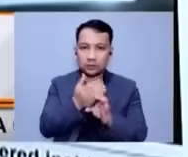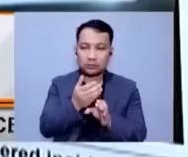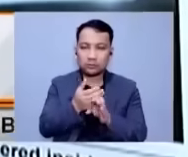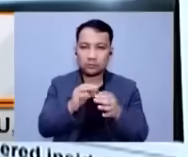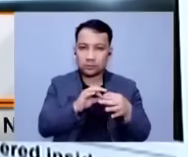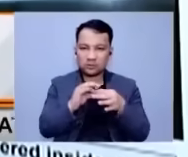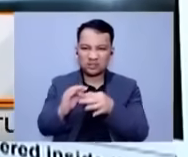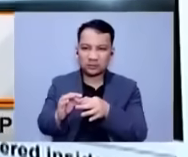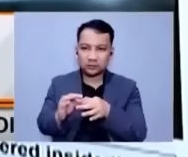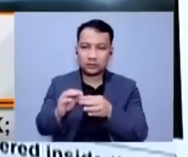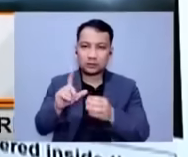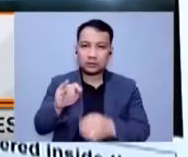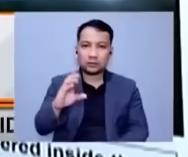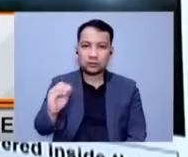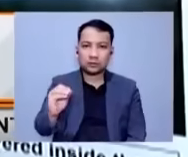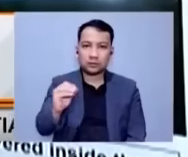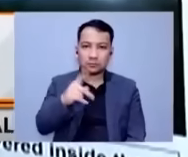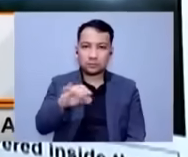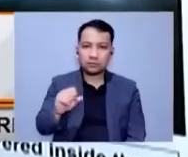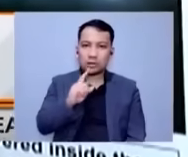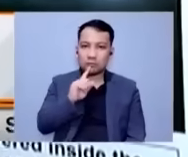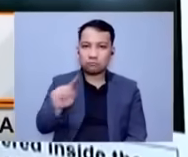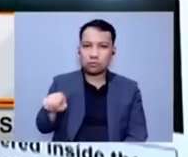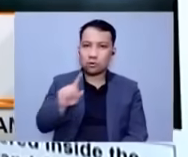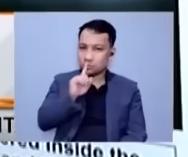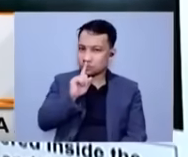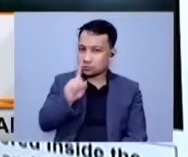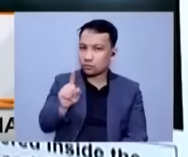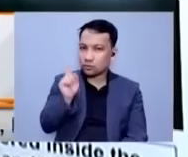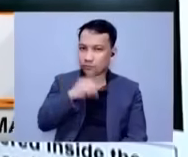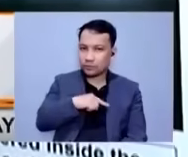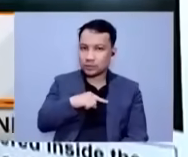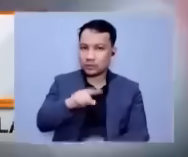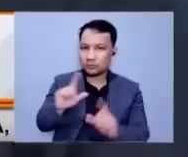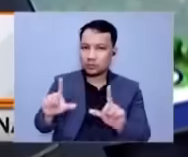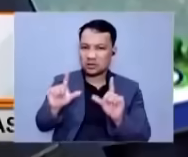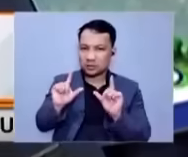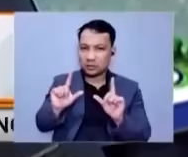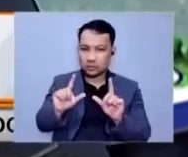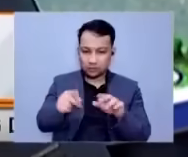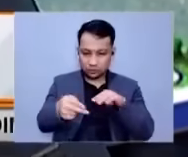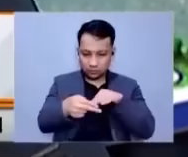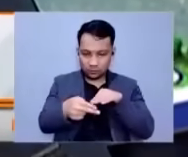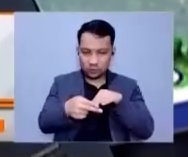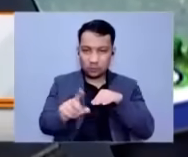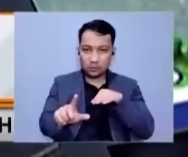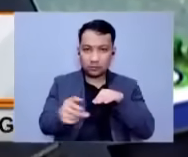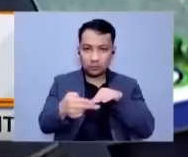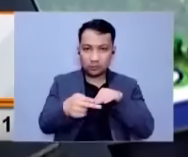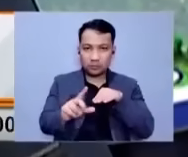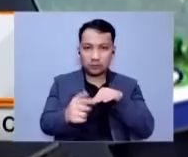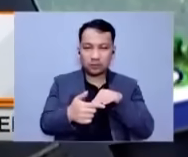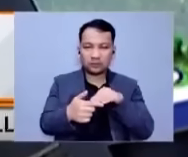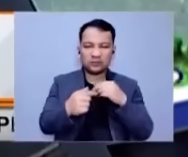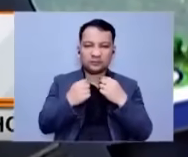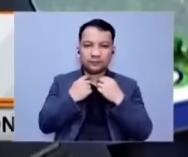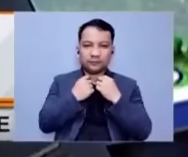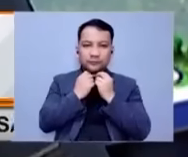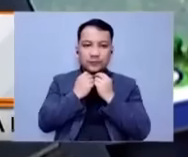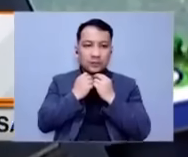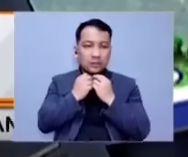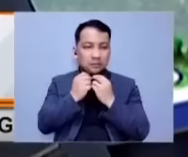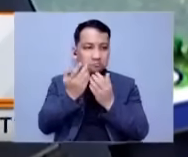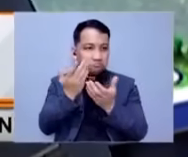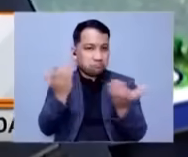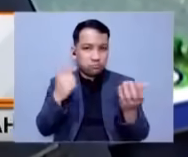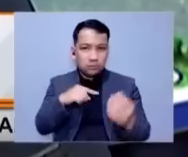sa LTO ang PNP para makumpirma kung totoo o peke ang mga nakumpiskang plaka. Iniimbestigahan po ng Highway Patrol Group, pati na rin po